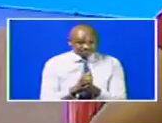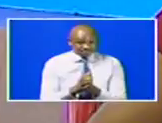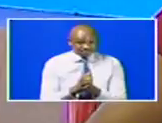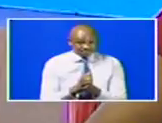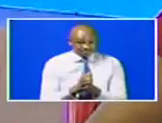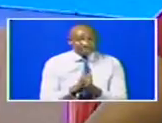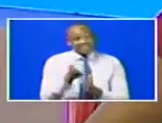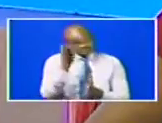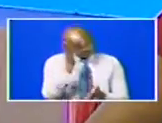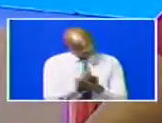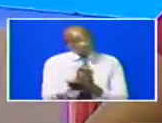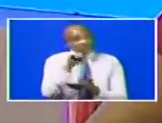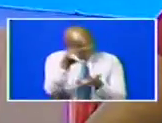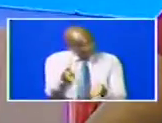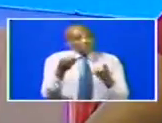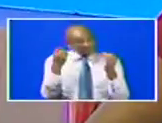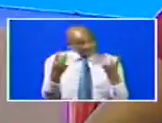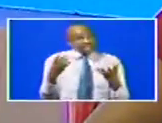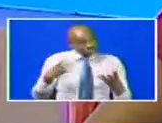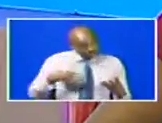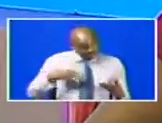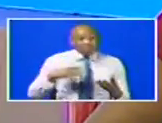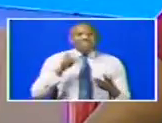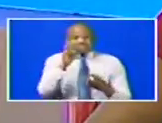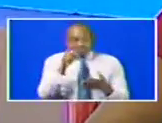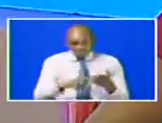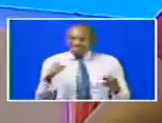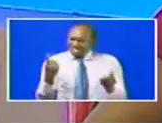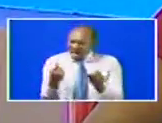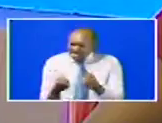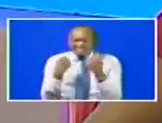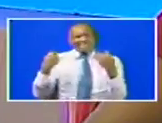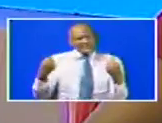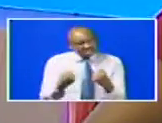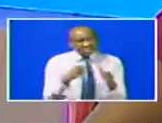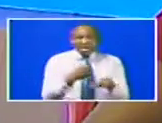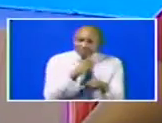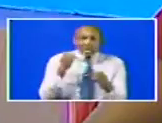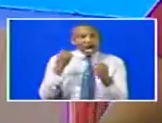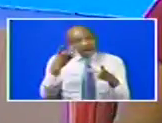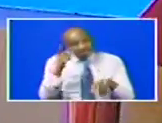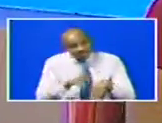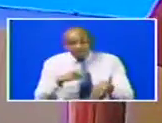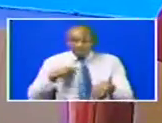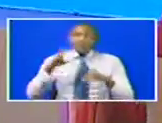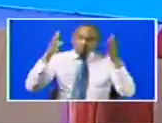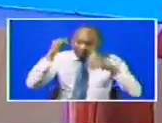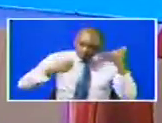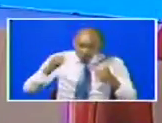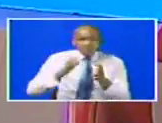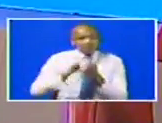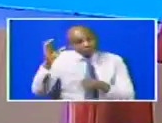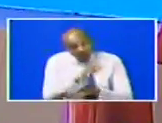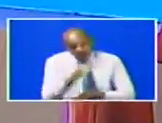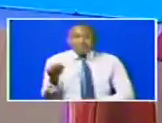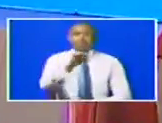Naam, na bila shaka ni msimu ambapo huwa tunashuhudia ajali nyingi. Wakati mwingine watu wanaambiwa hata kama unasherehekea usibugie na kisha